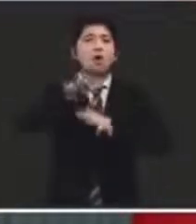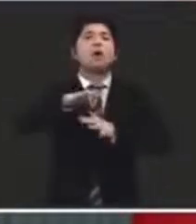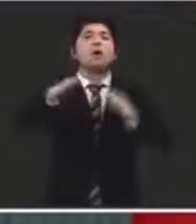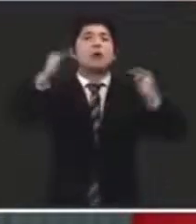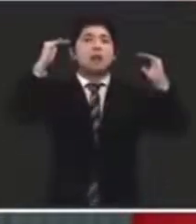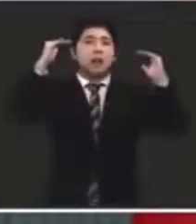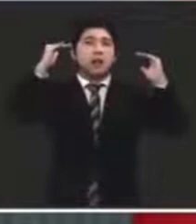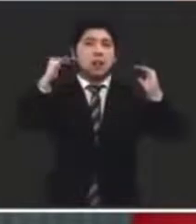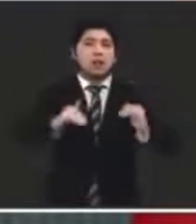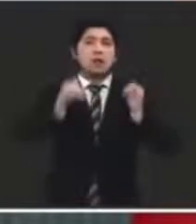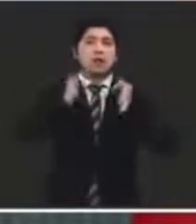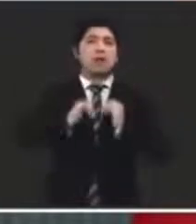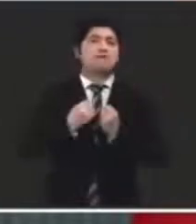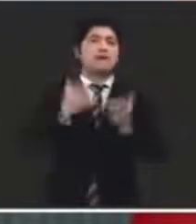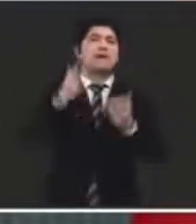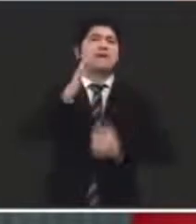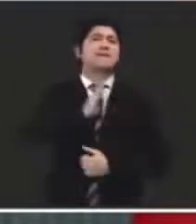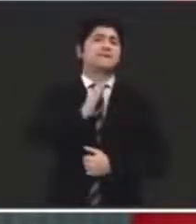ölçüde rahatlatacaktır